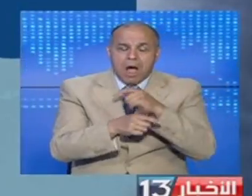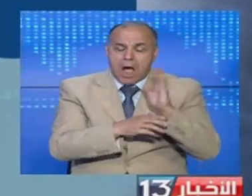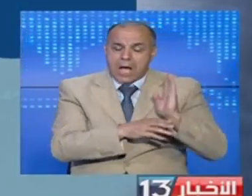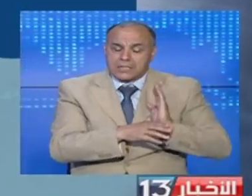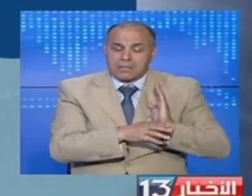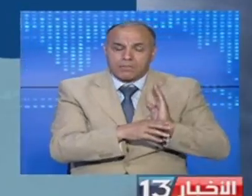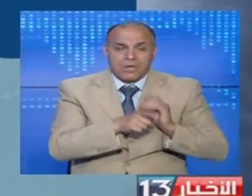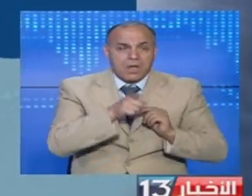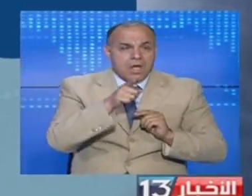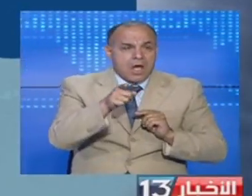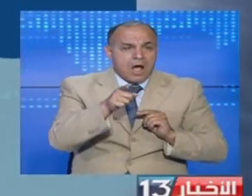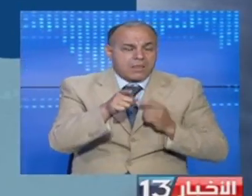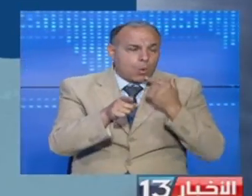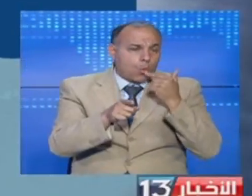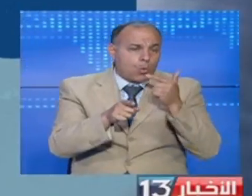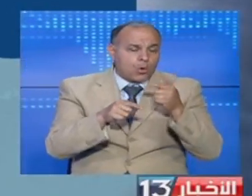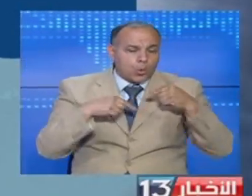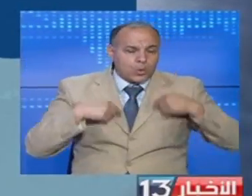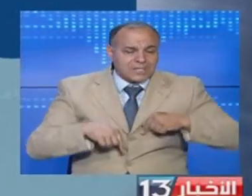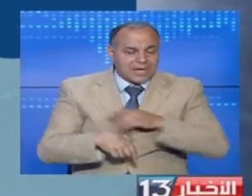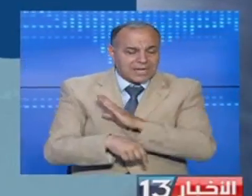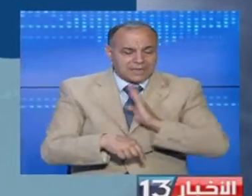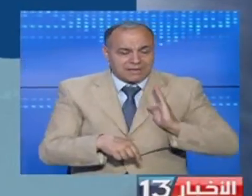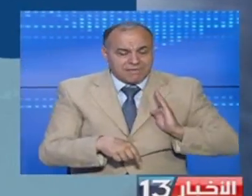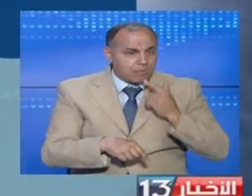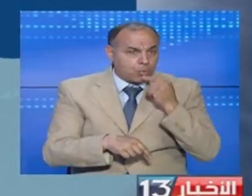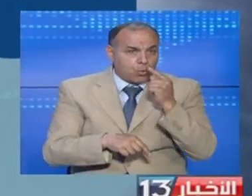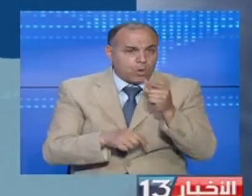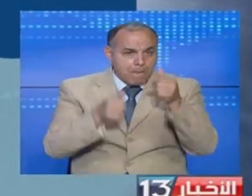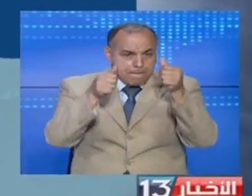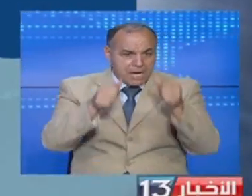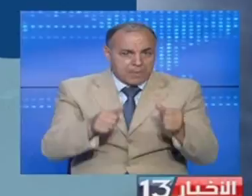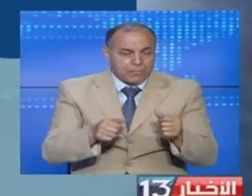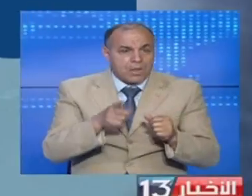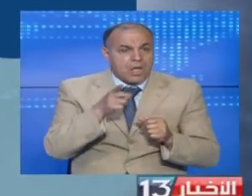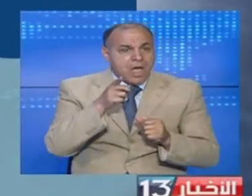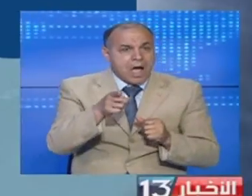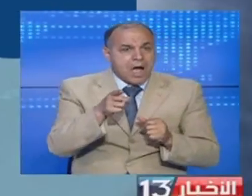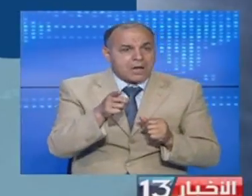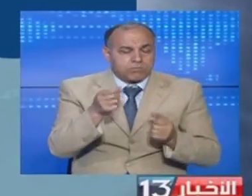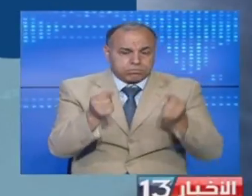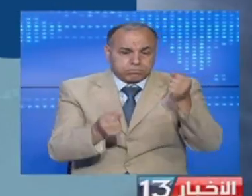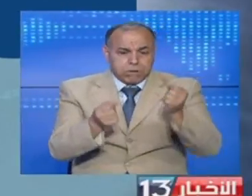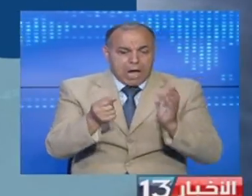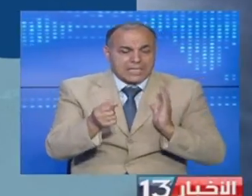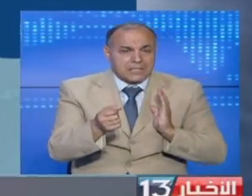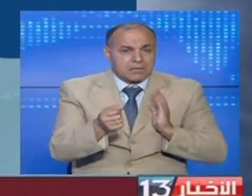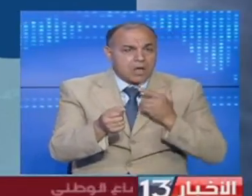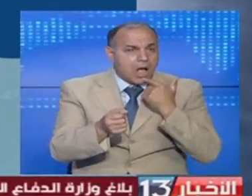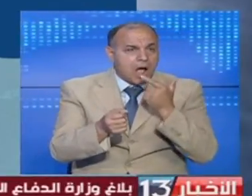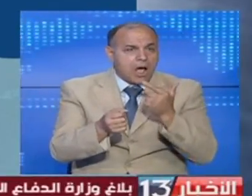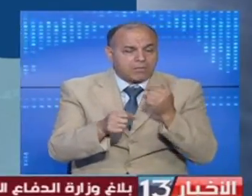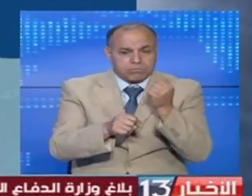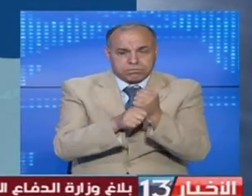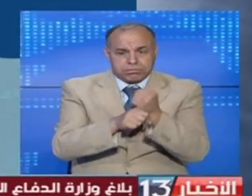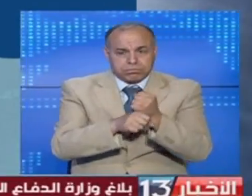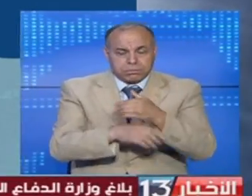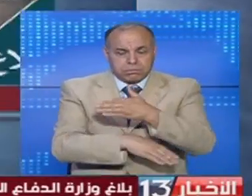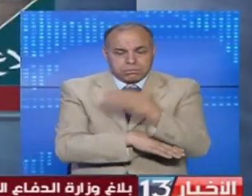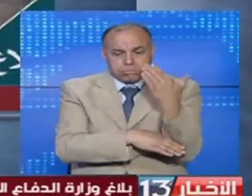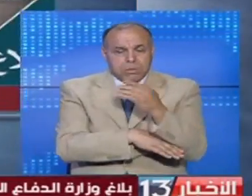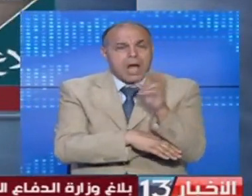عسكريه وذكرت وزاره الدفاع الوطني في بلاغها ان الوحدات العسكريه العامله بقطاع